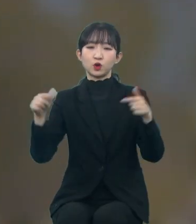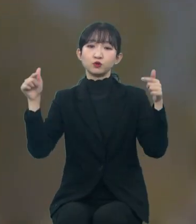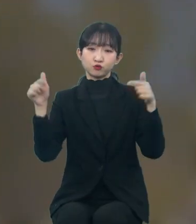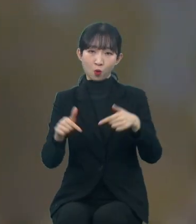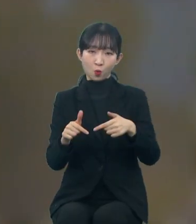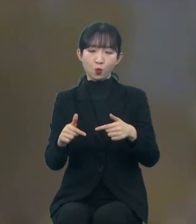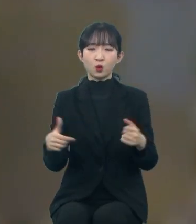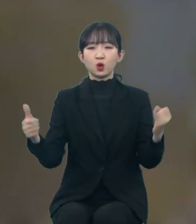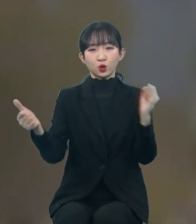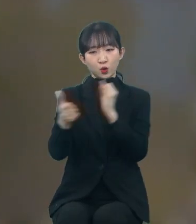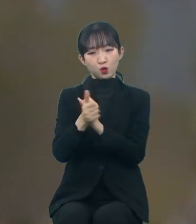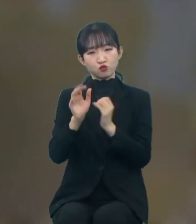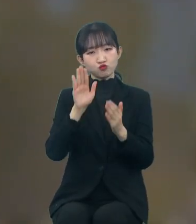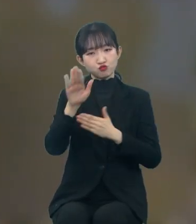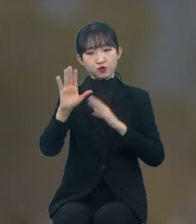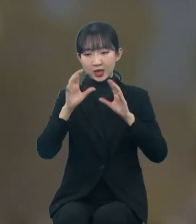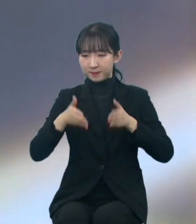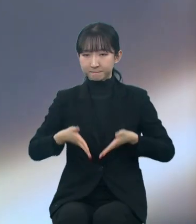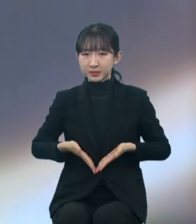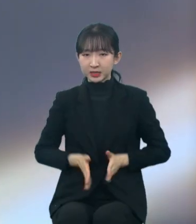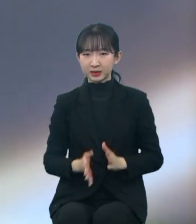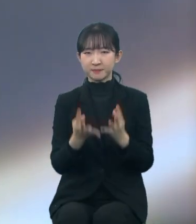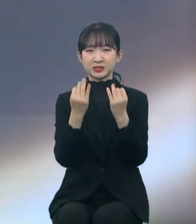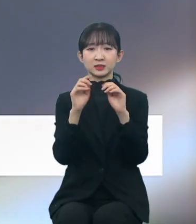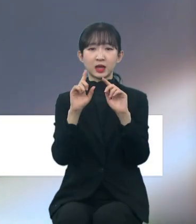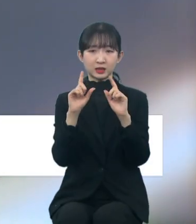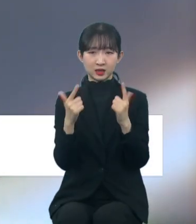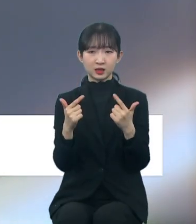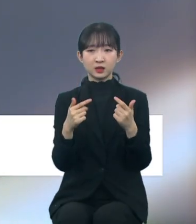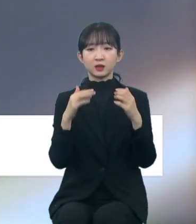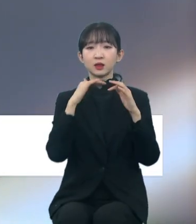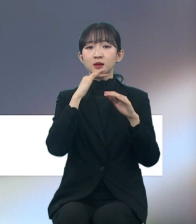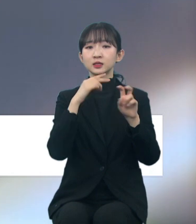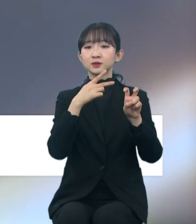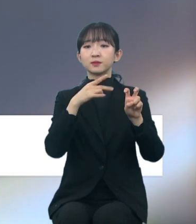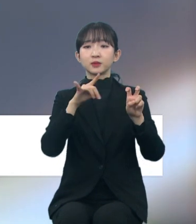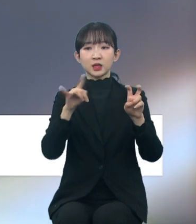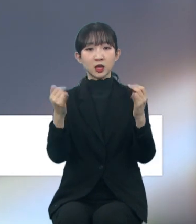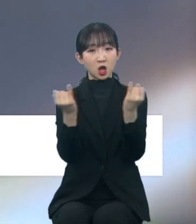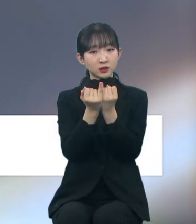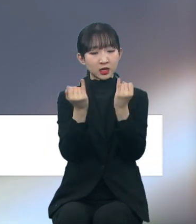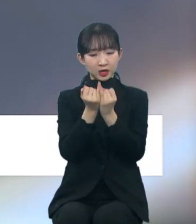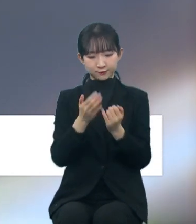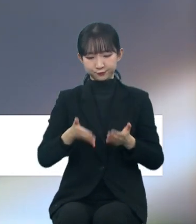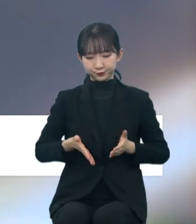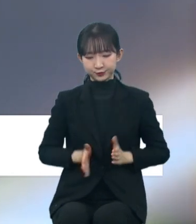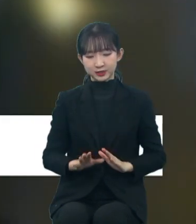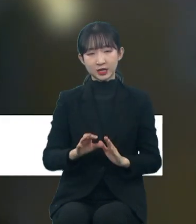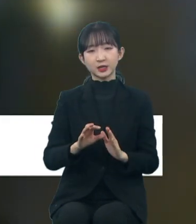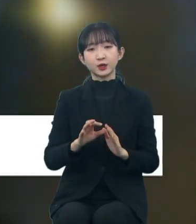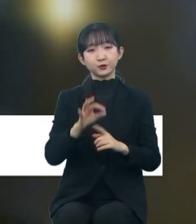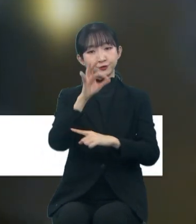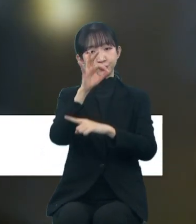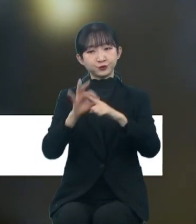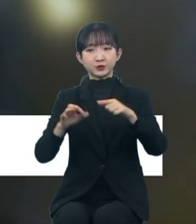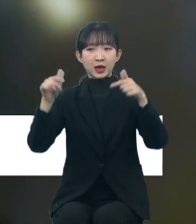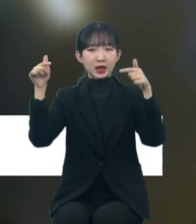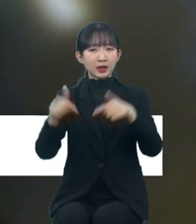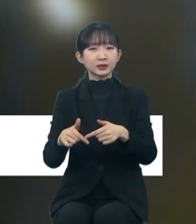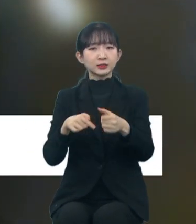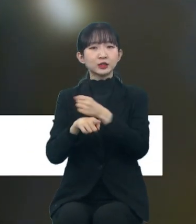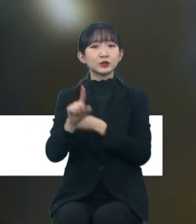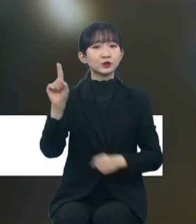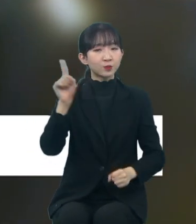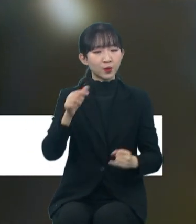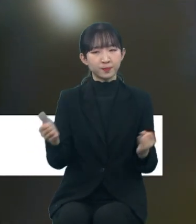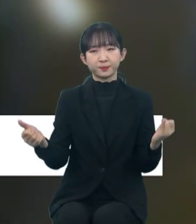해도 아이를 많이 낳지 않습니다. 20대 여성의 합계 출산율 하락 같은 경우는 기혼 여성 비율 하락이랑 이제